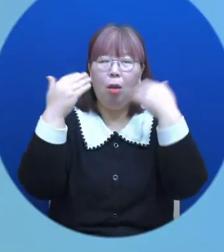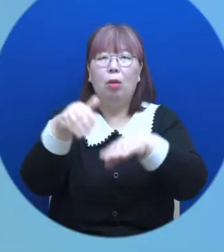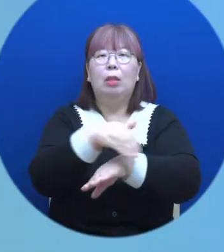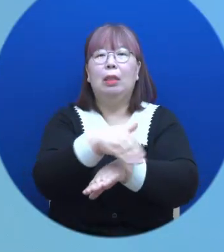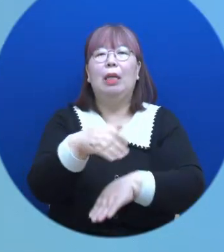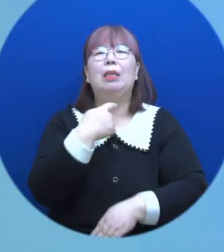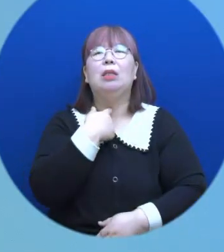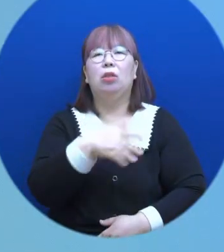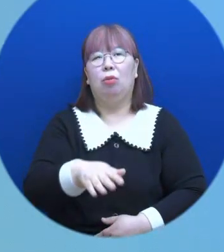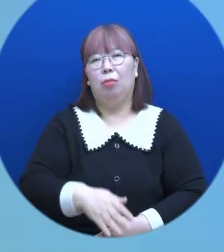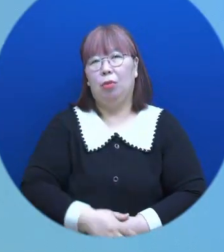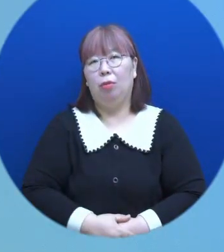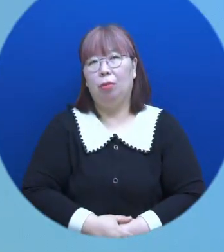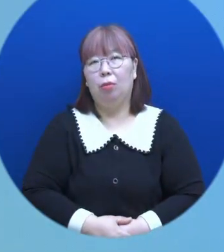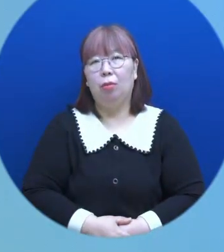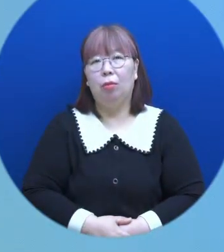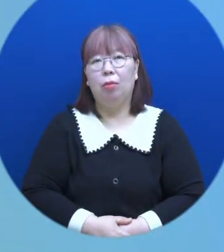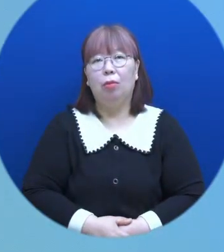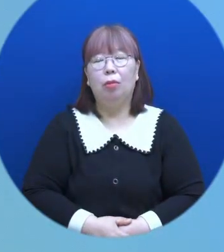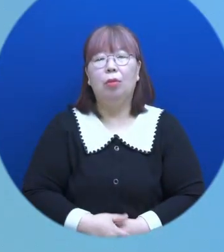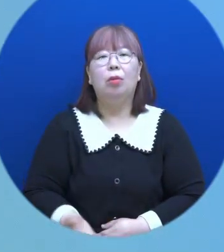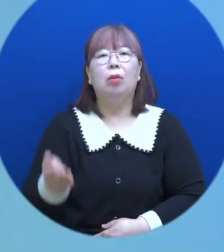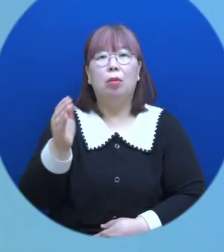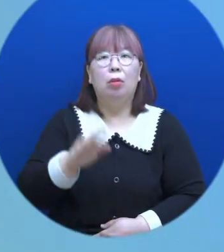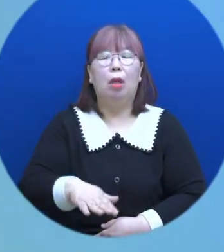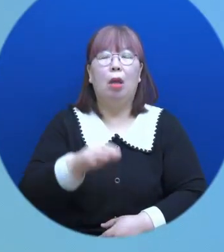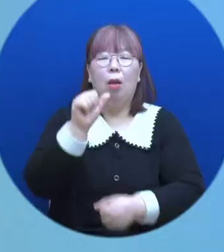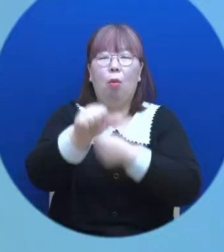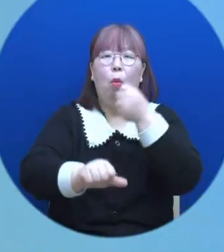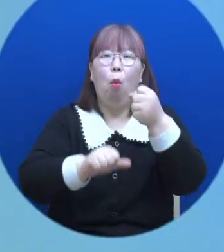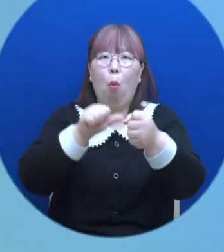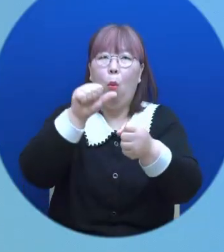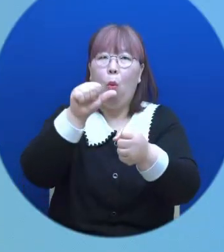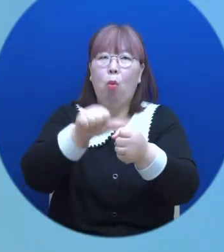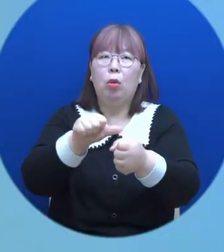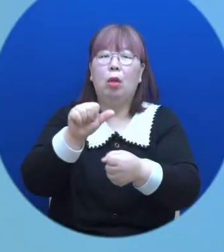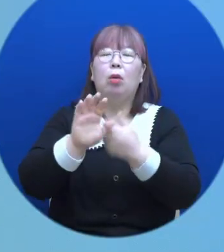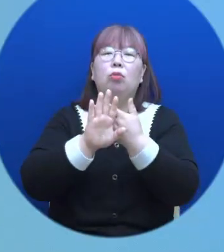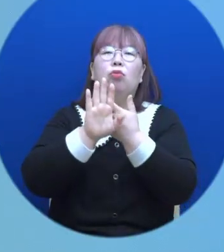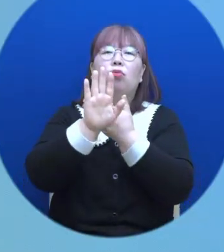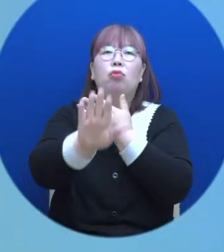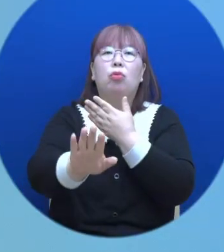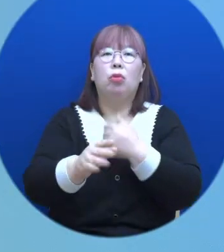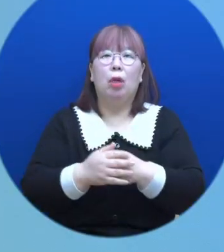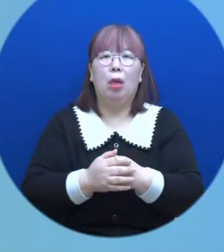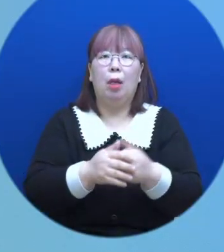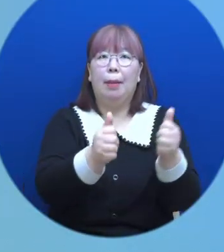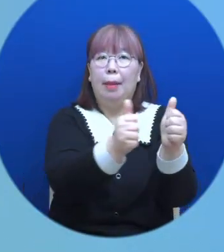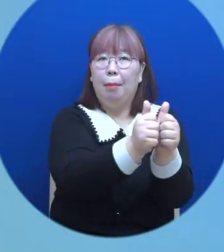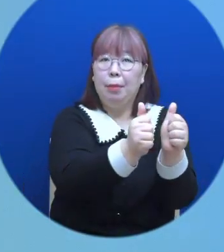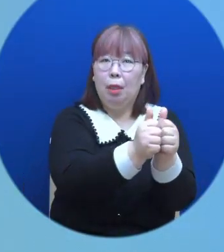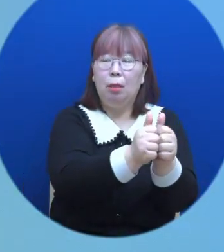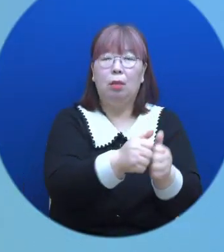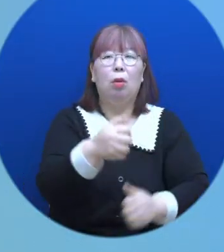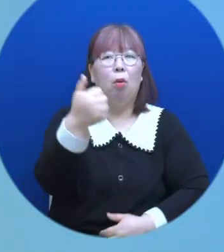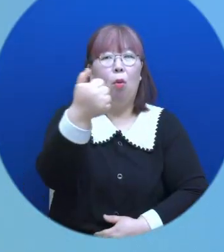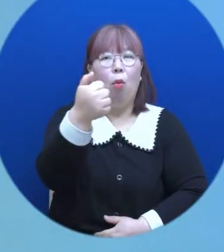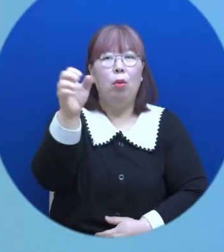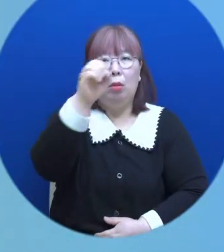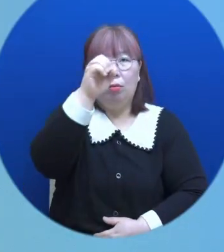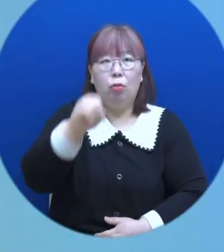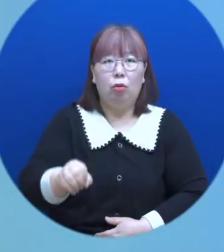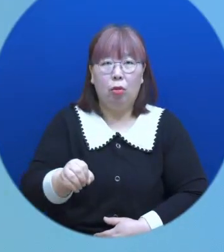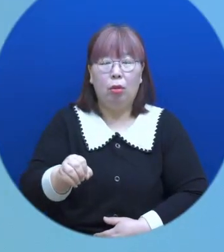가본 적이 없어요. 그런데 5년이 지나자 남자들은 50%가